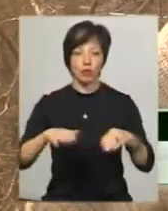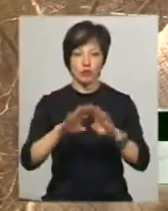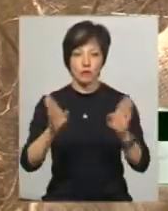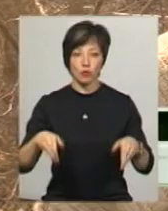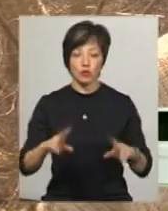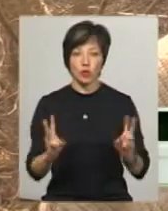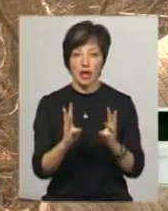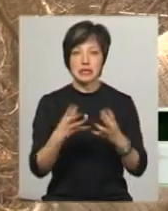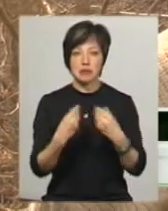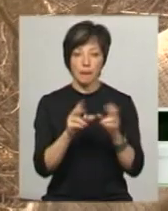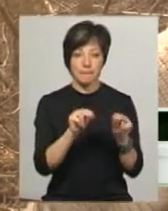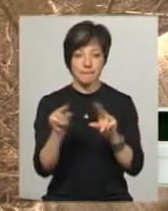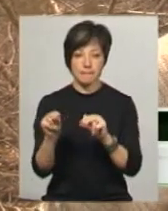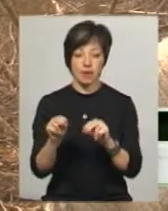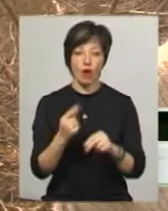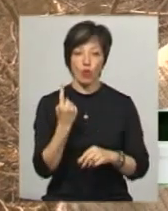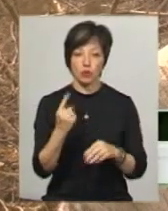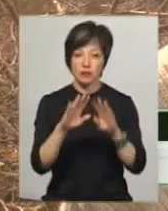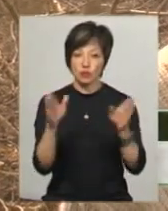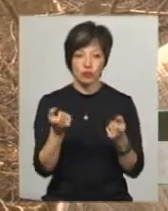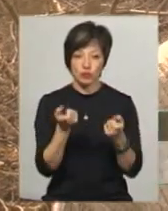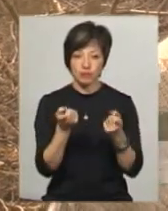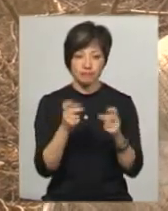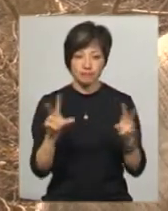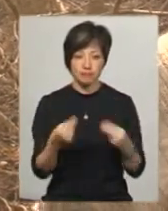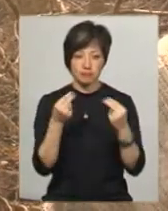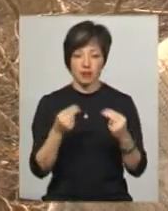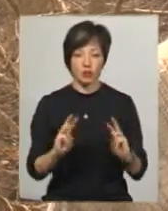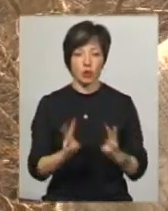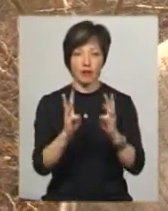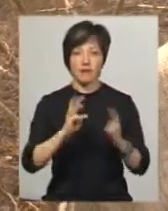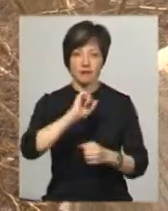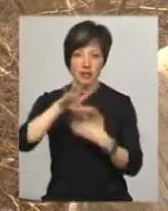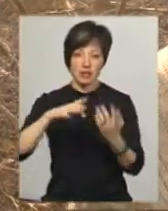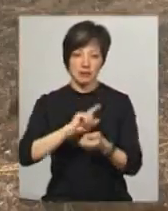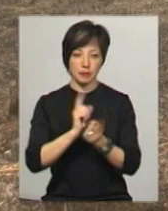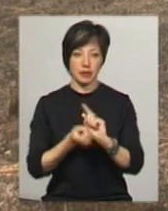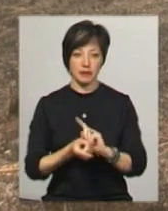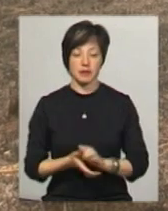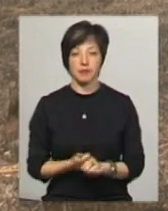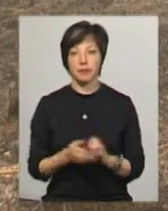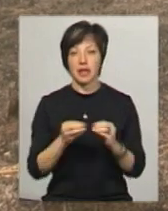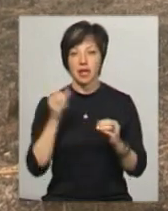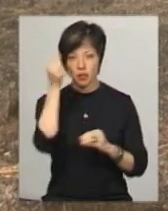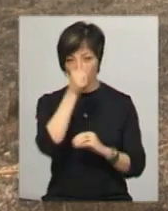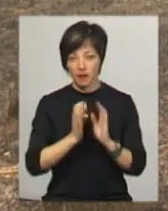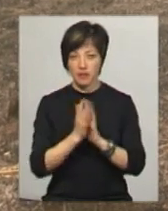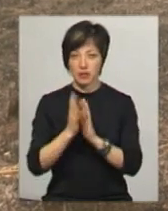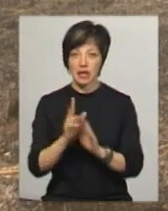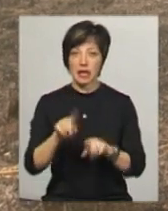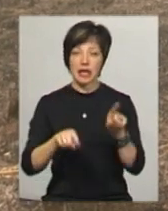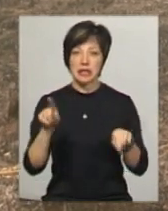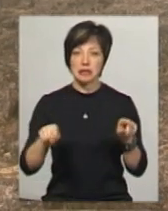згоріли, а так сім'ї цілі, хоча один вулик ледь не згорів. Загорівся, але видно вітер змінився. 10 років вирощував рідкісні